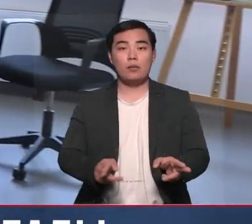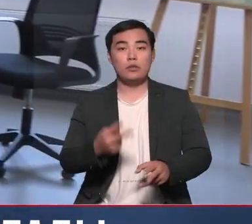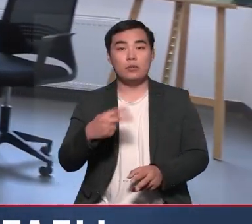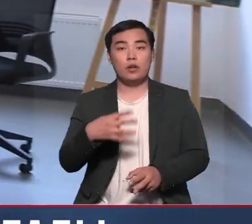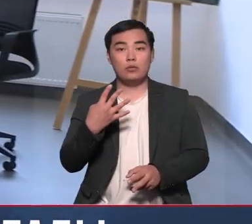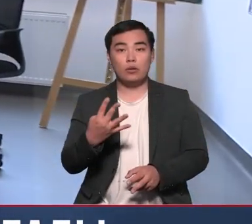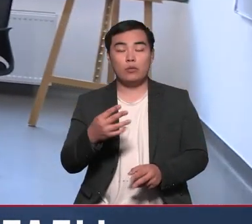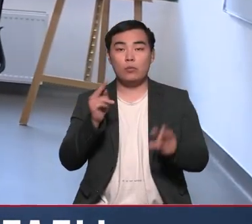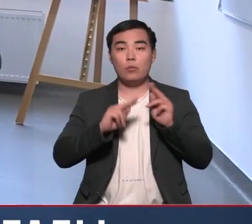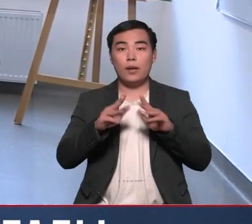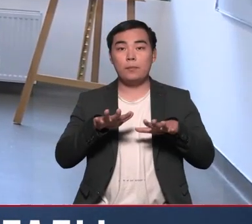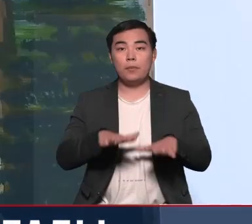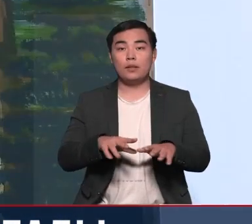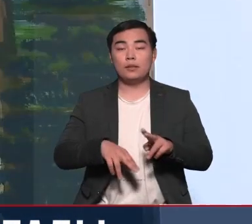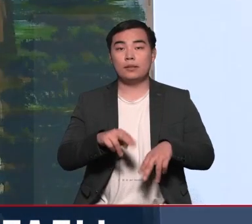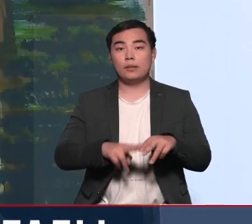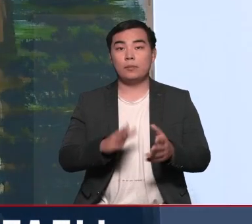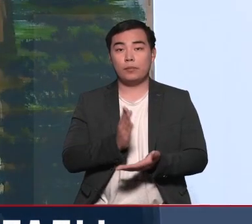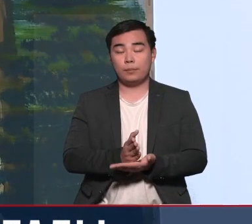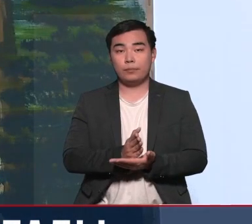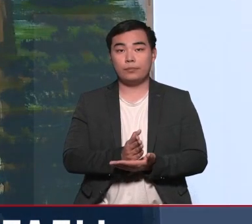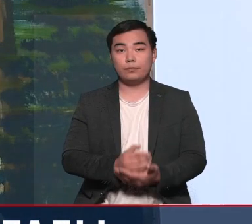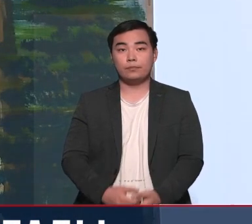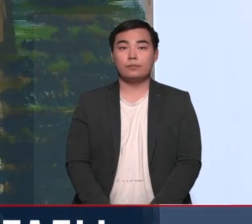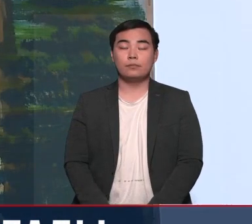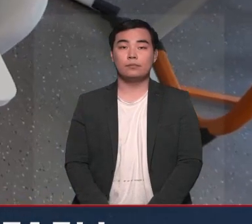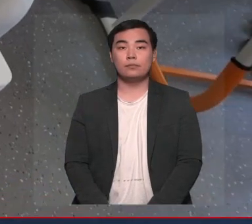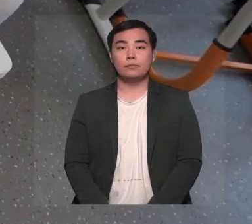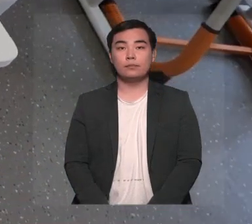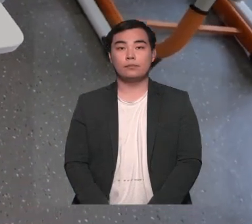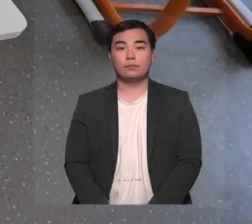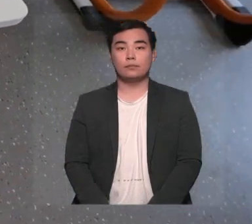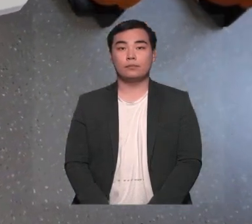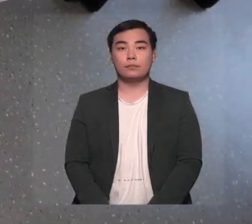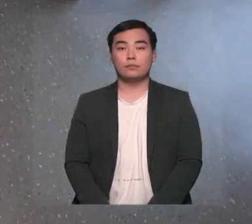24 оқу ошағы салынып жатыр. Асылбек Тойбек, Дәурен Рахым, Жібек жолы.